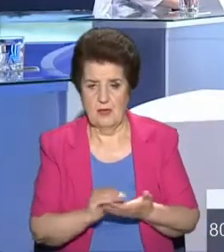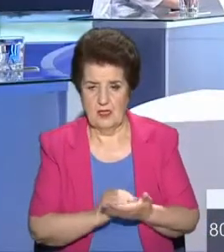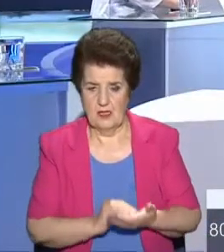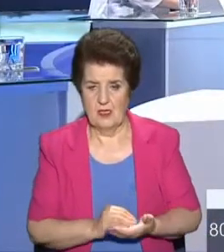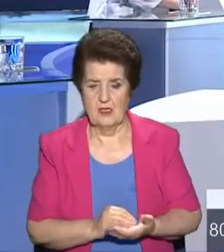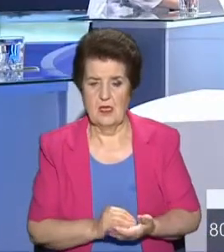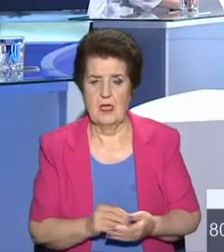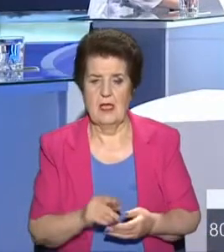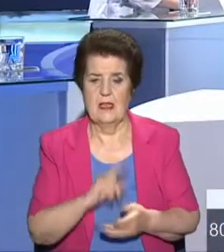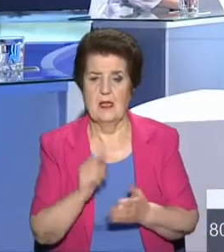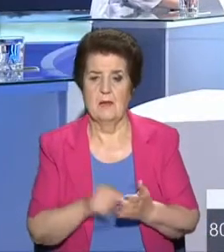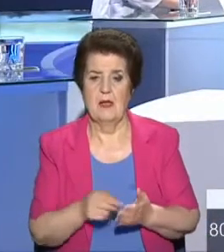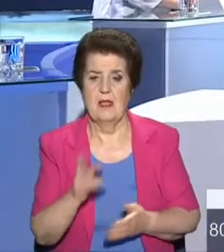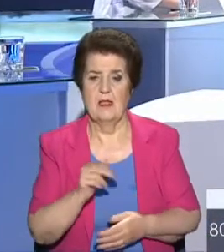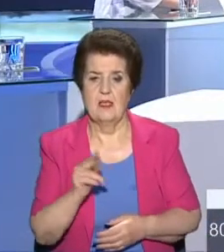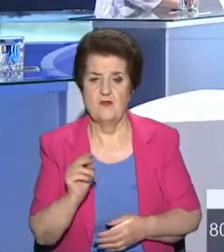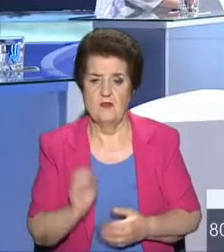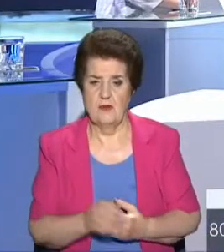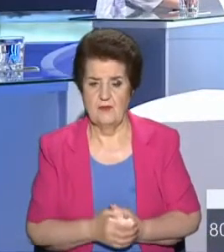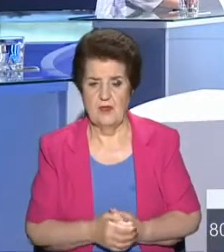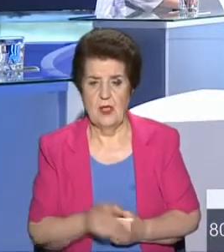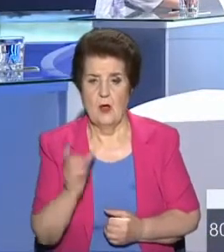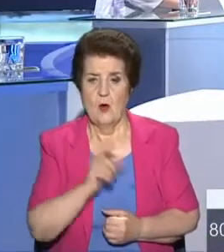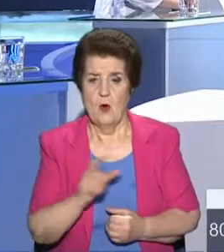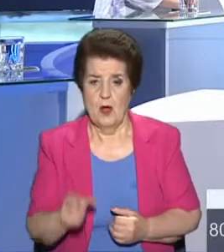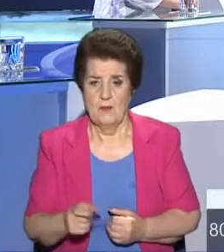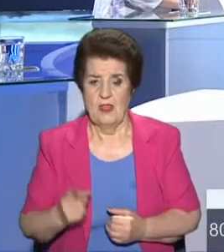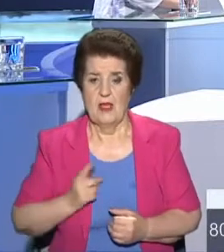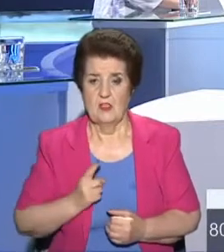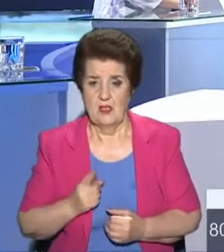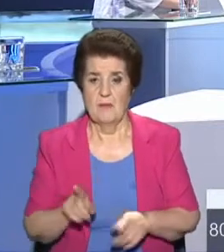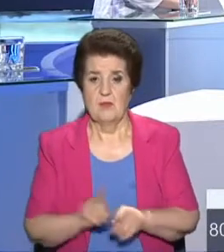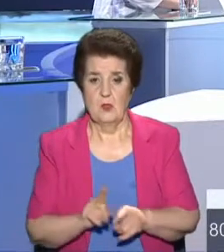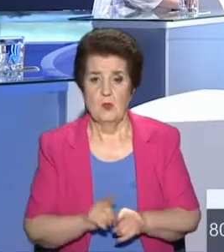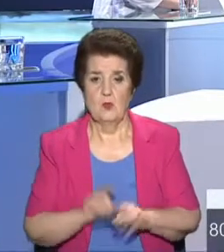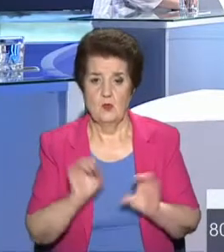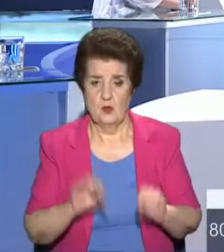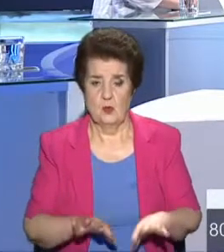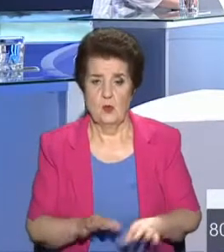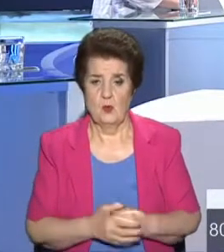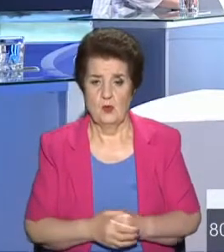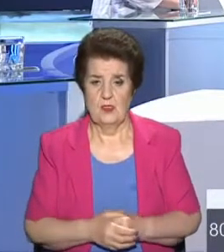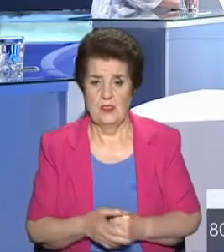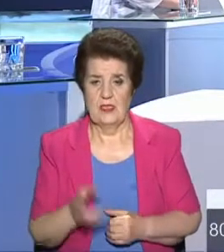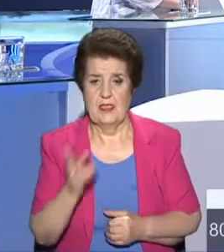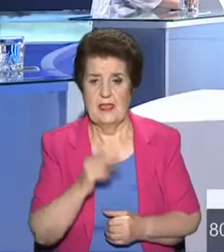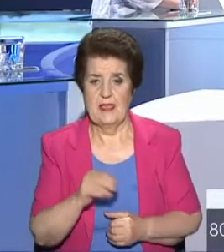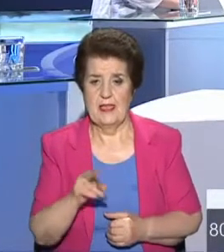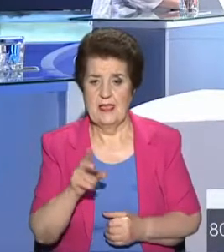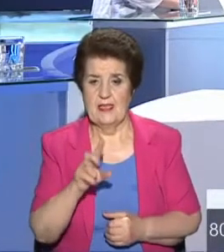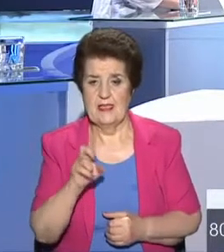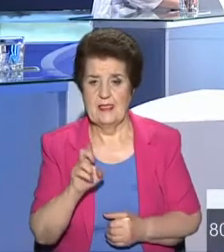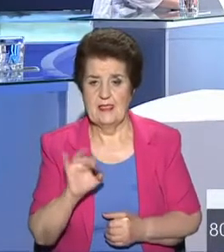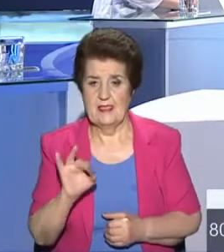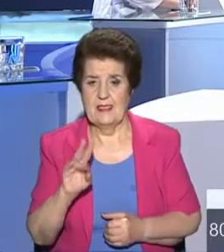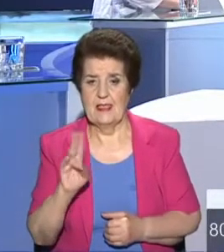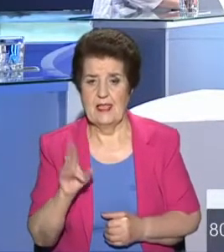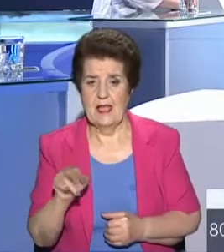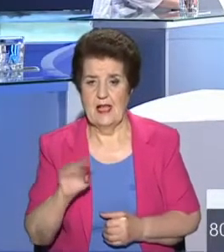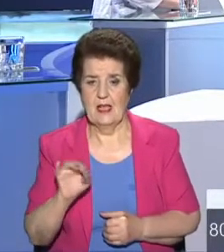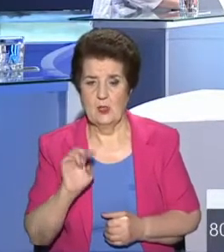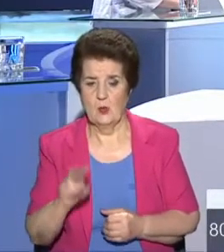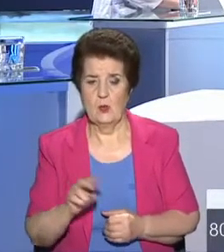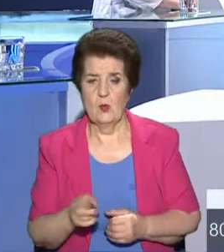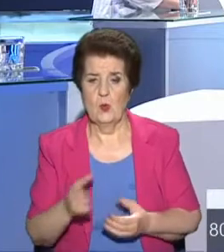și vă spun de ce Pentru că oamenii așteaptă totuși soluții dezideratul Unirii până când va avea